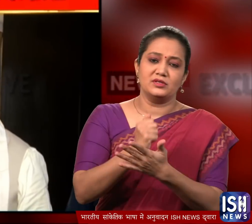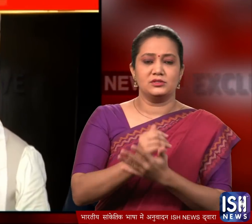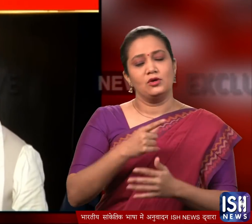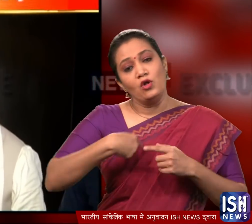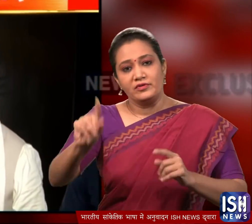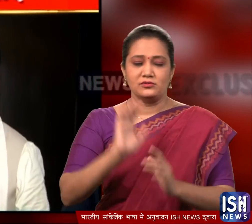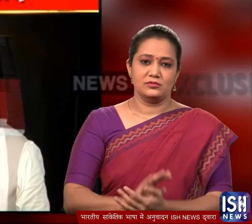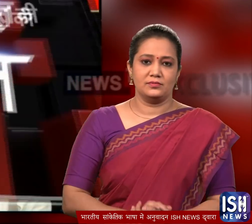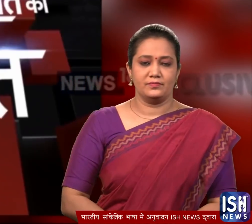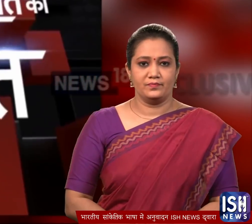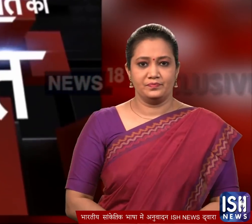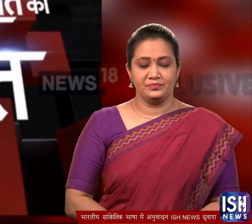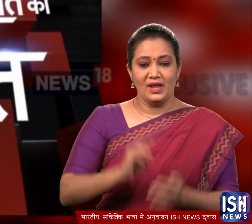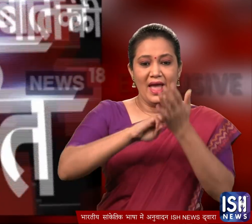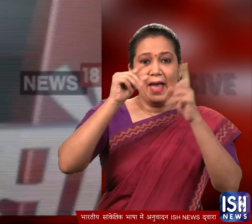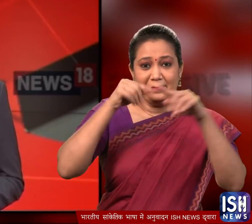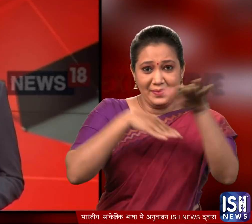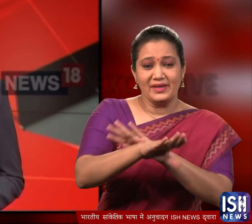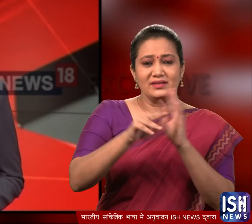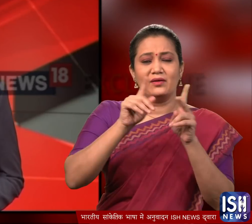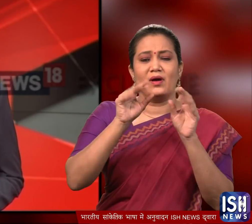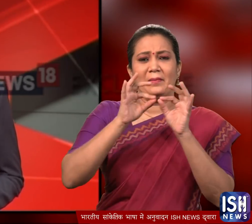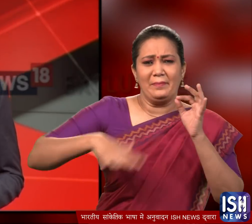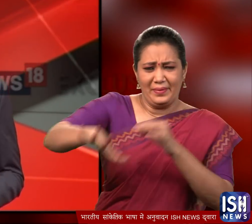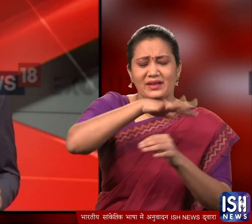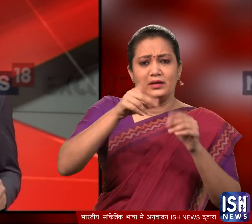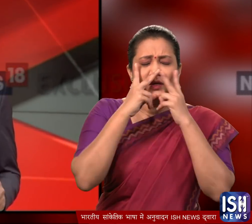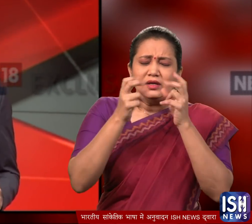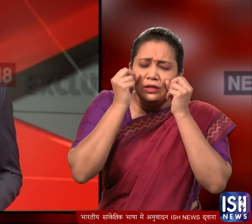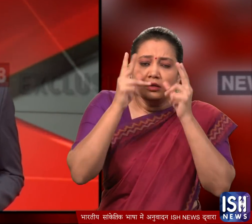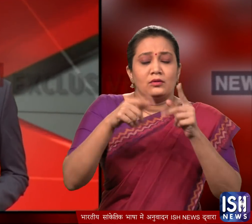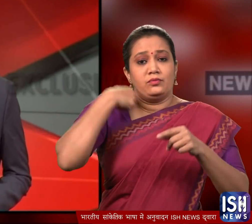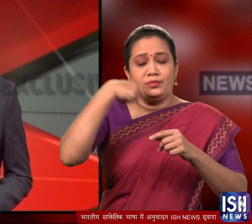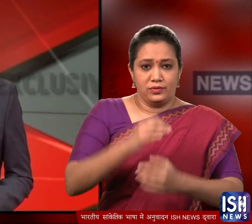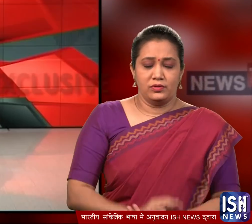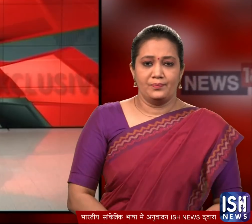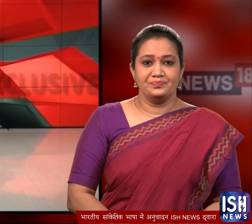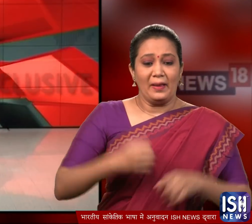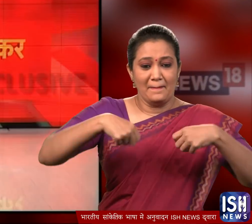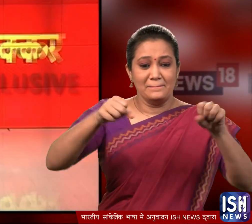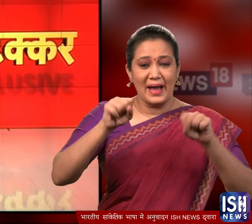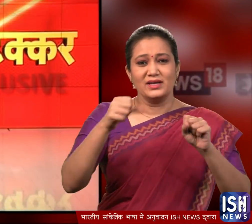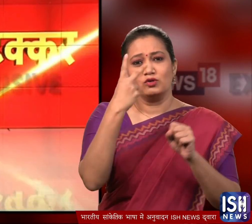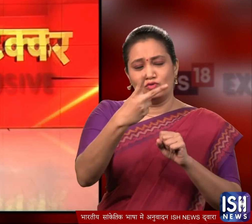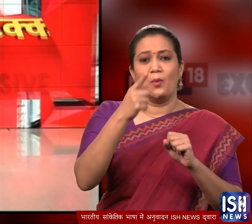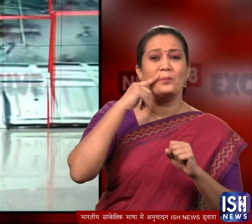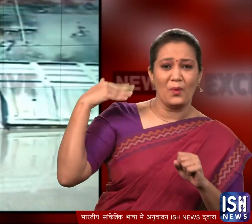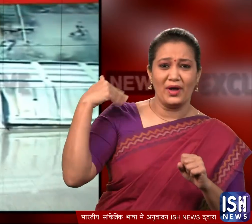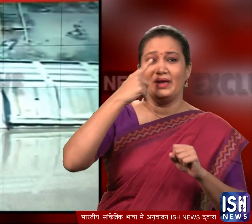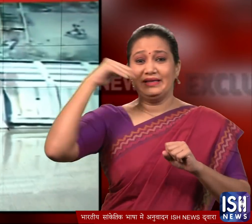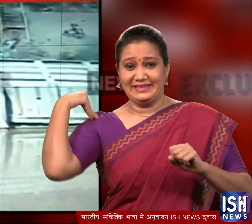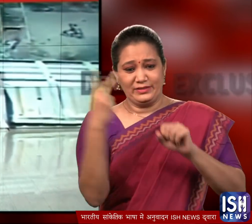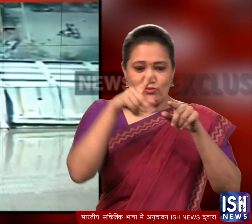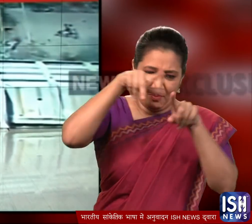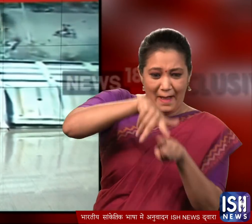के सिलसिले में प्रतिबद्ध है। मध्य प्रदेश के भिंड से एक दिल दहला देने वाला वीडियो सामने आया। वहां मोटरसाइकिल पर जा रहे एक